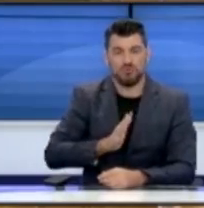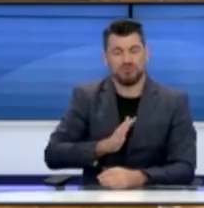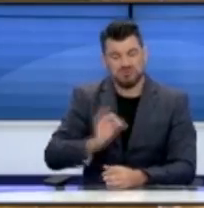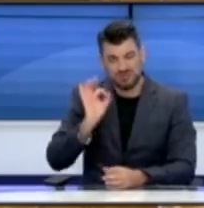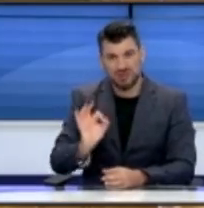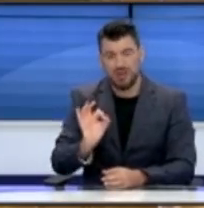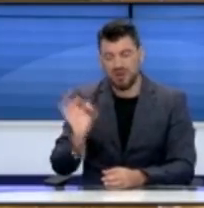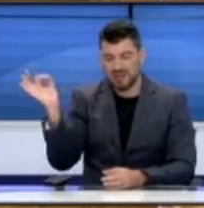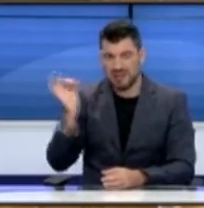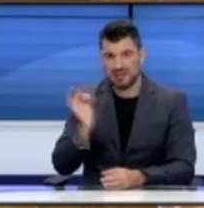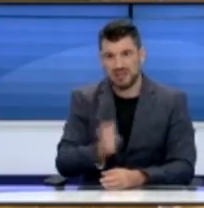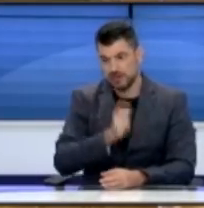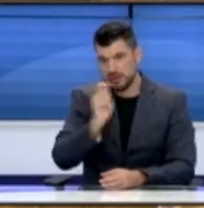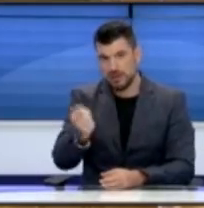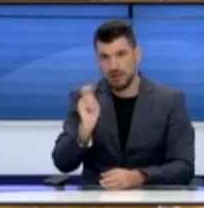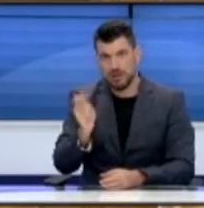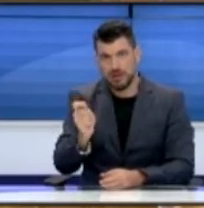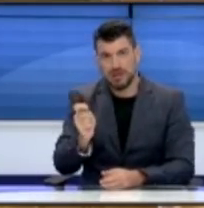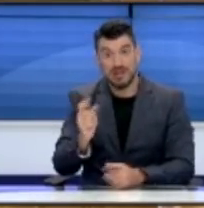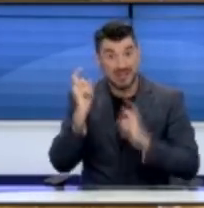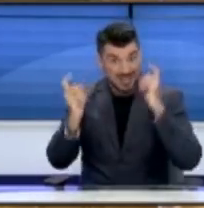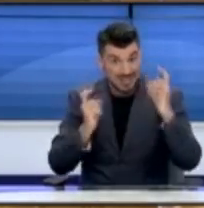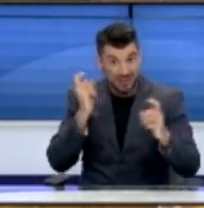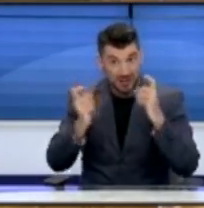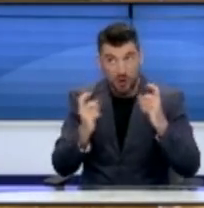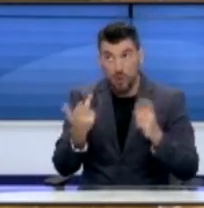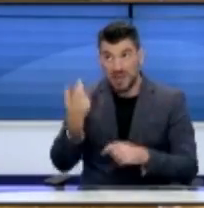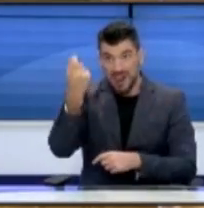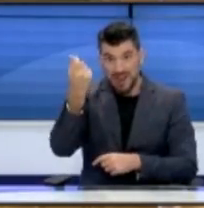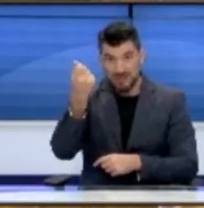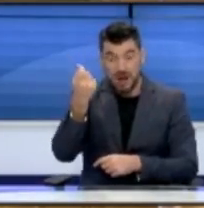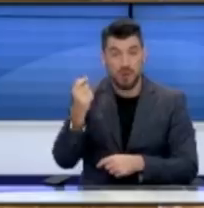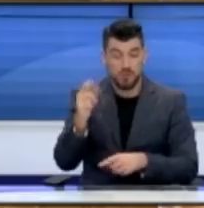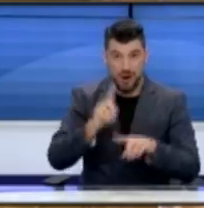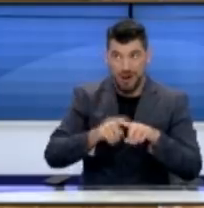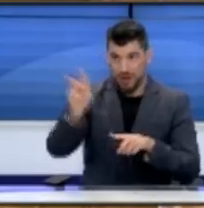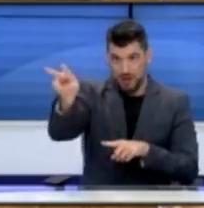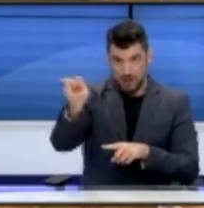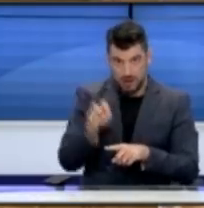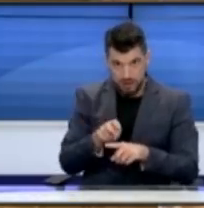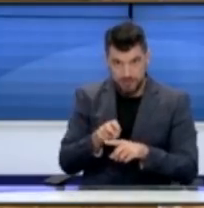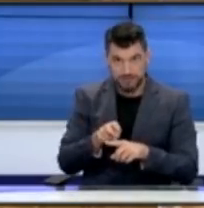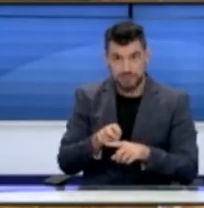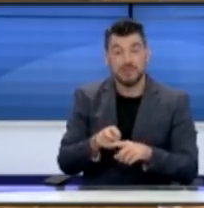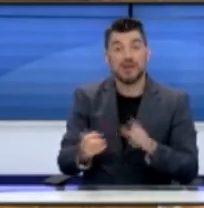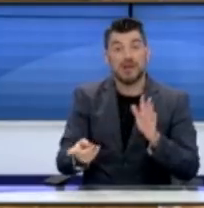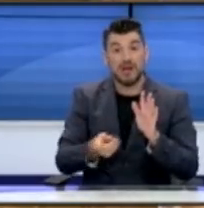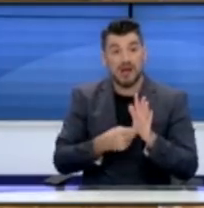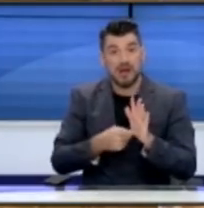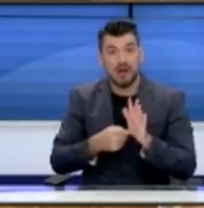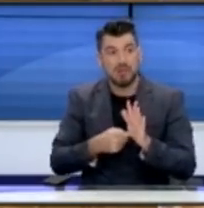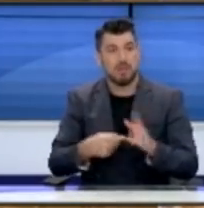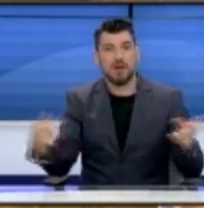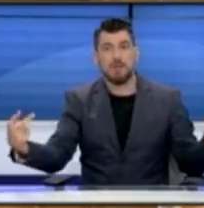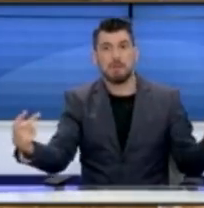Φτάνει να σκεφτεί κανείς πως για κάθε εκταμίευση θα πρέπει να νομοθετούνται αντεργατικά μέτρα,